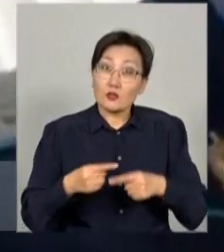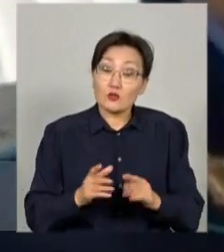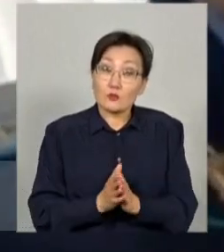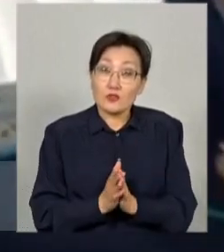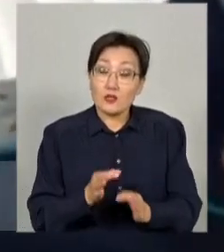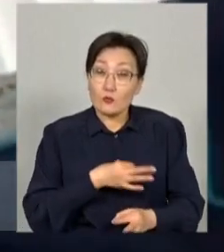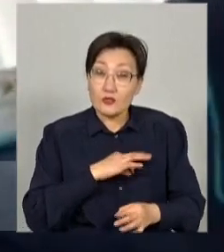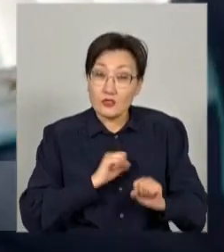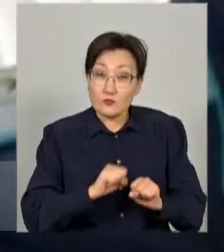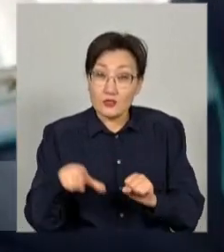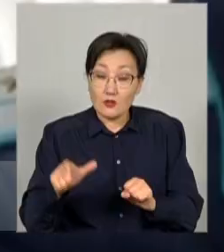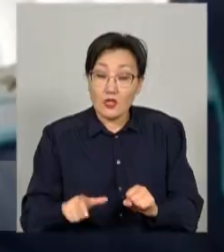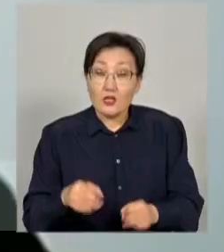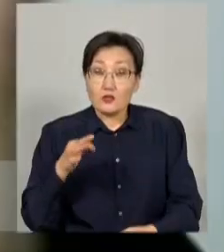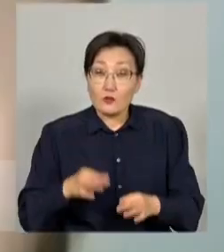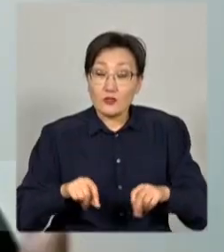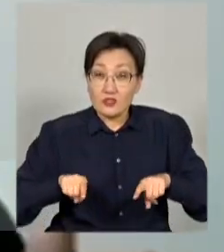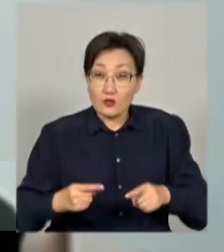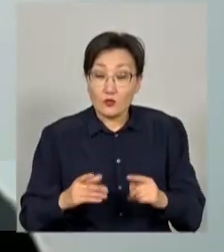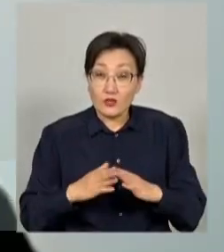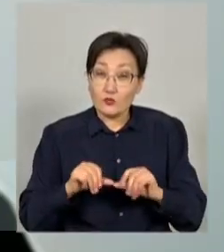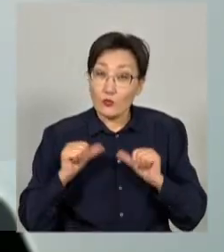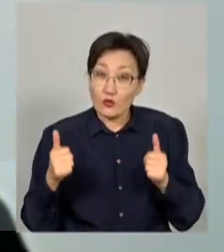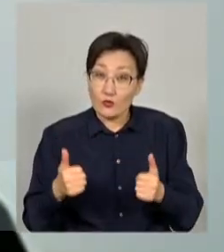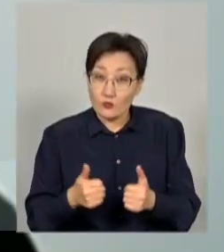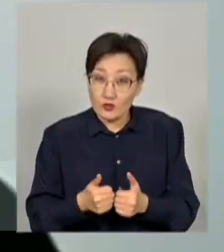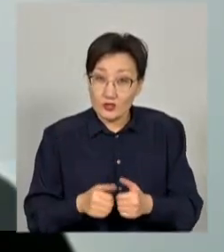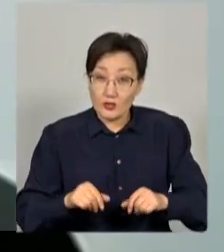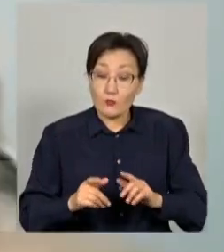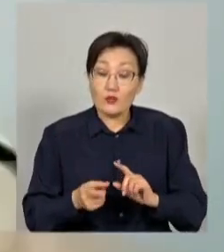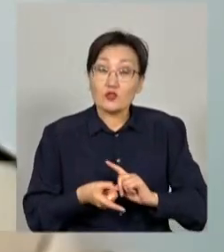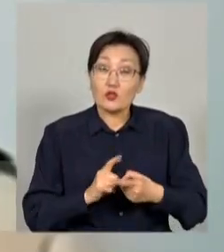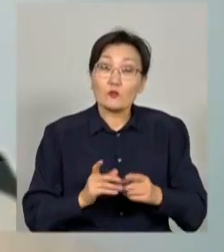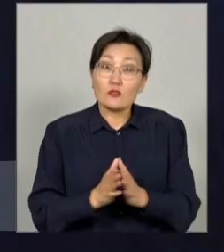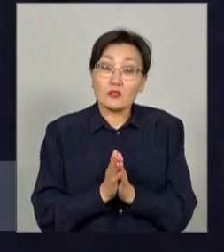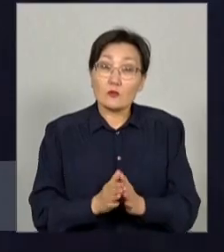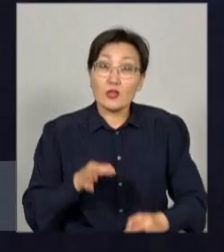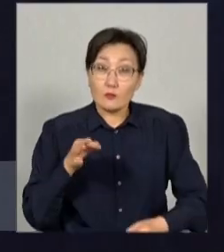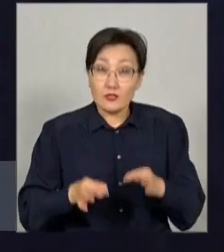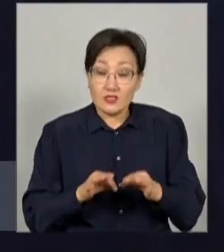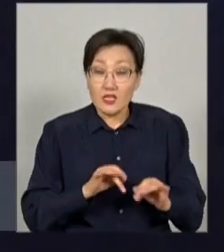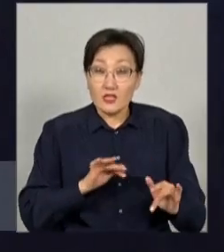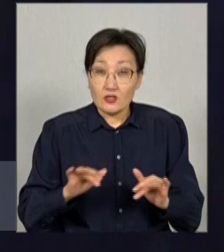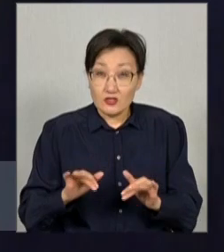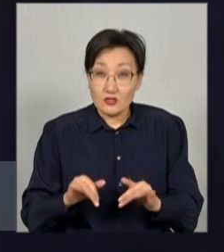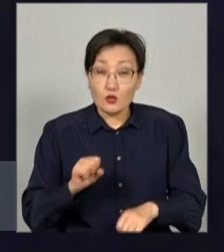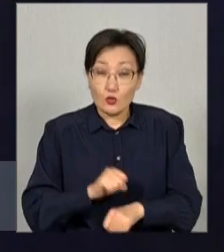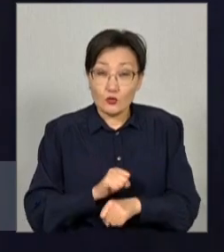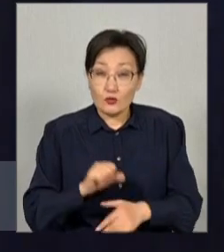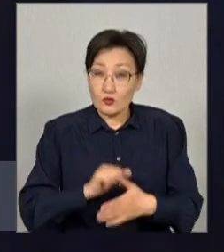оның адвокаты соттан бұлтартпау шарасын ұйқамаққа ауыстыруды өтінді. Ал прокурор қылмыстық істі тоқтатуға негіз жоқ екенін